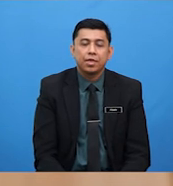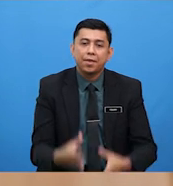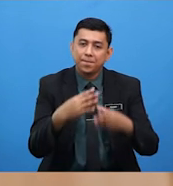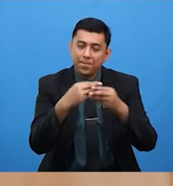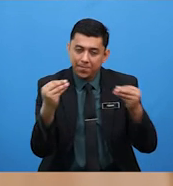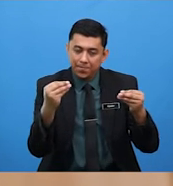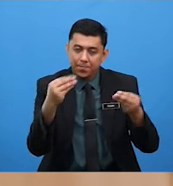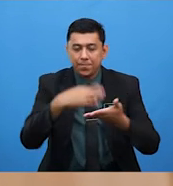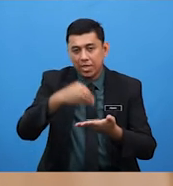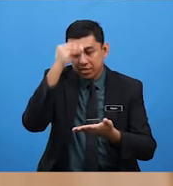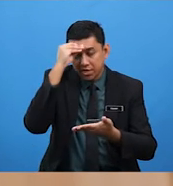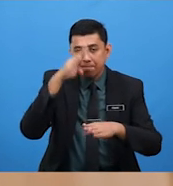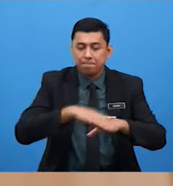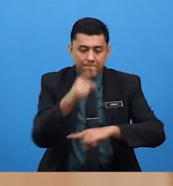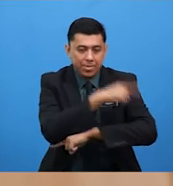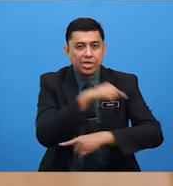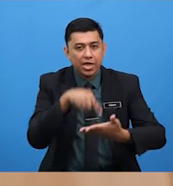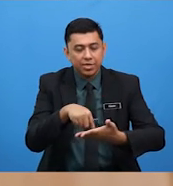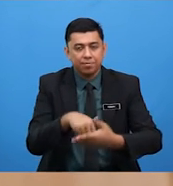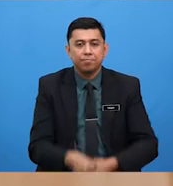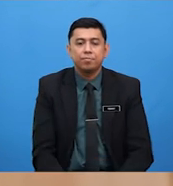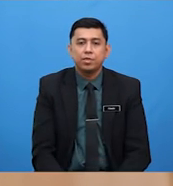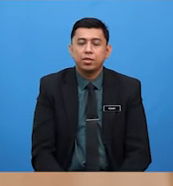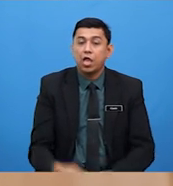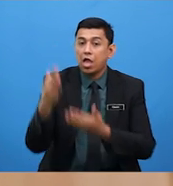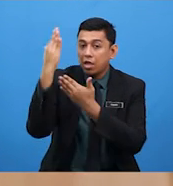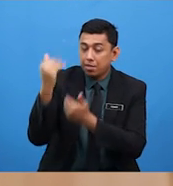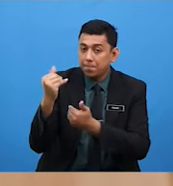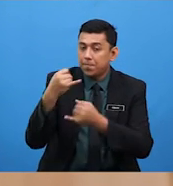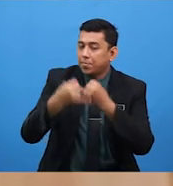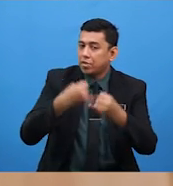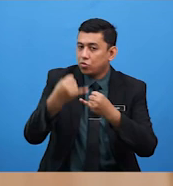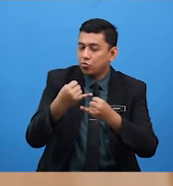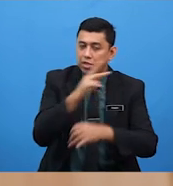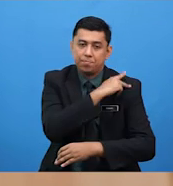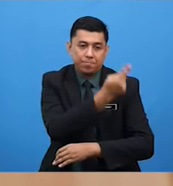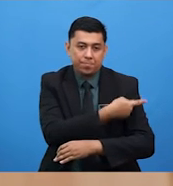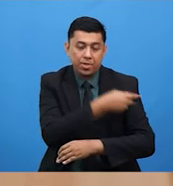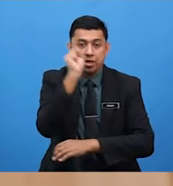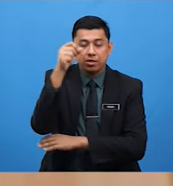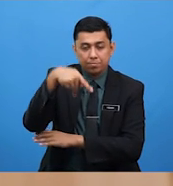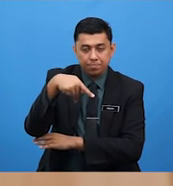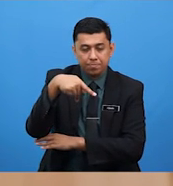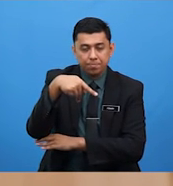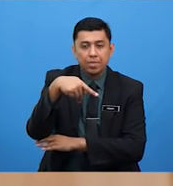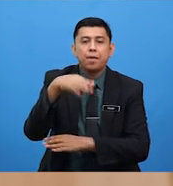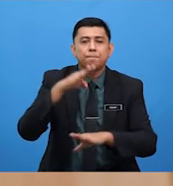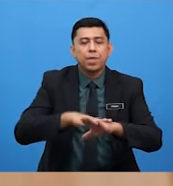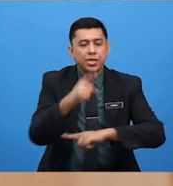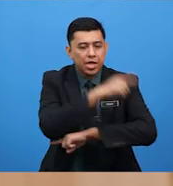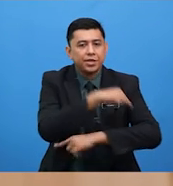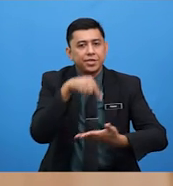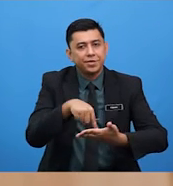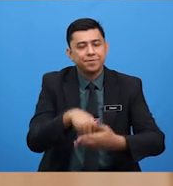Sekian sahaja sesi pembelajaran kita pada hari ini. Cikgu berharap murid-murid berjaya menguasai standard pembelajaran kita pada hari